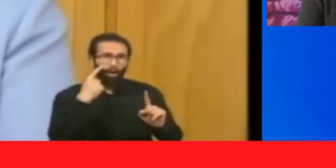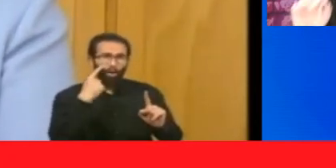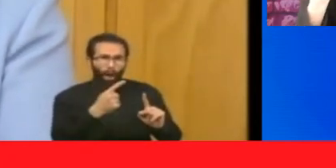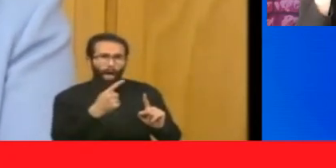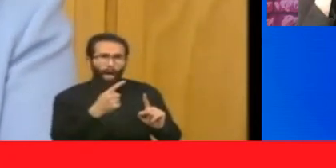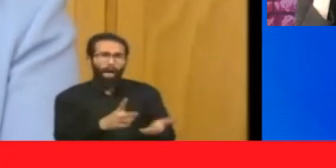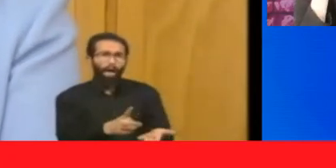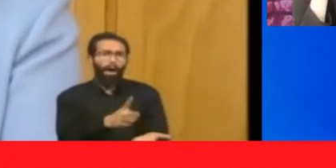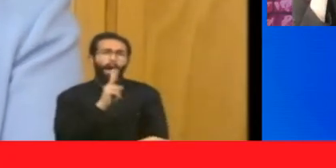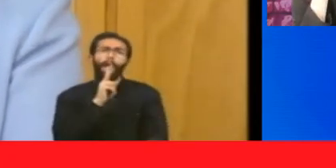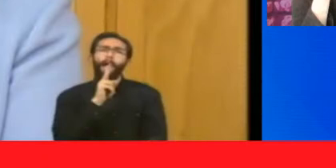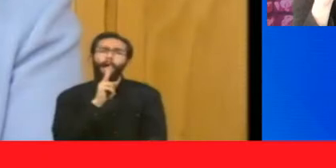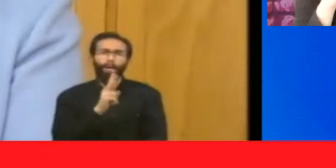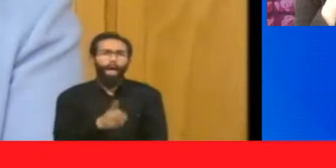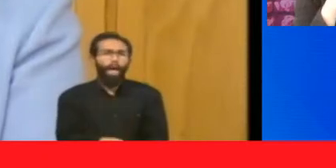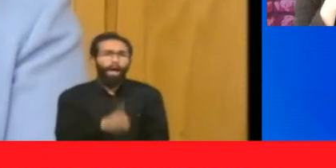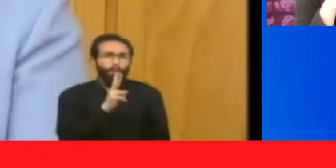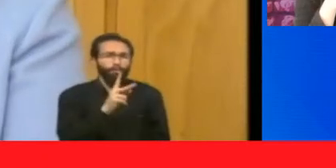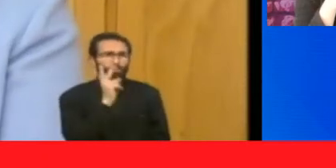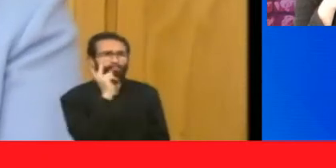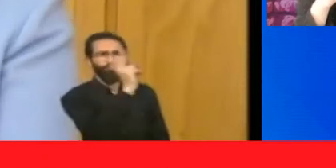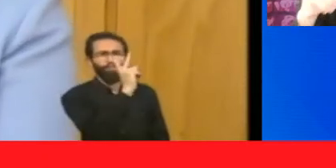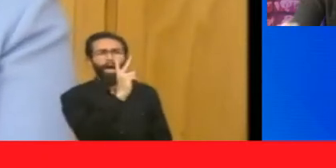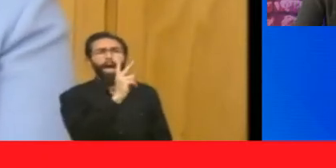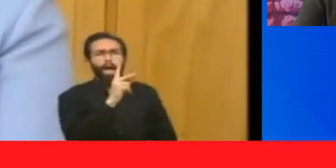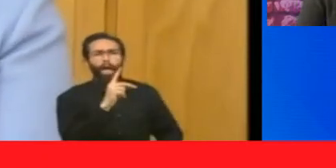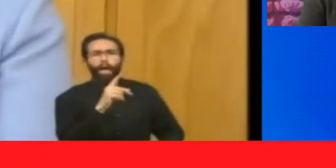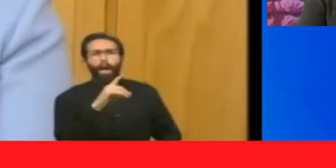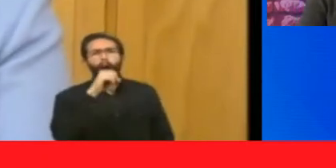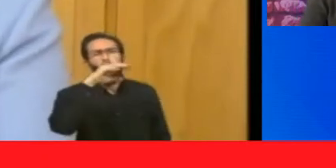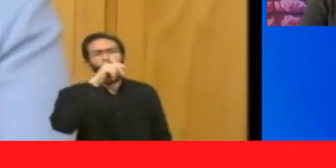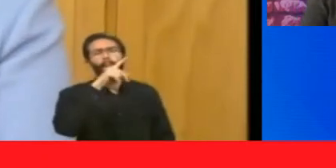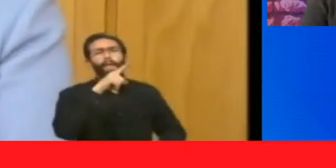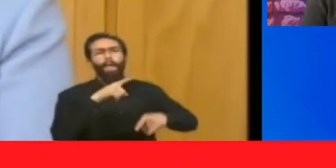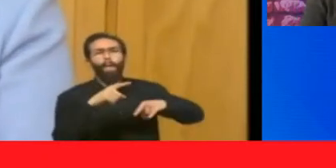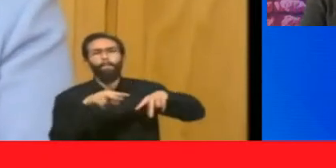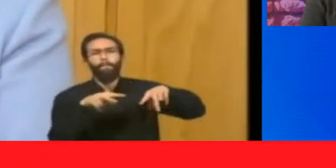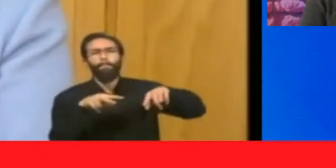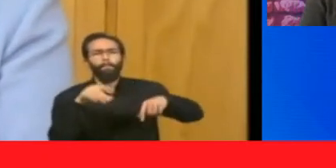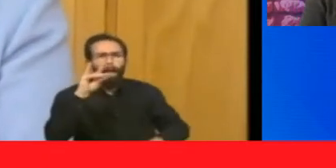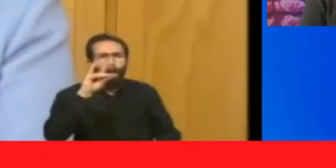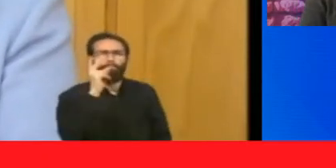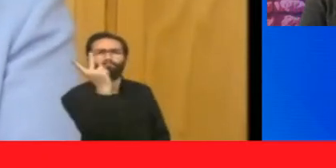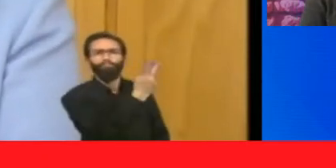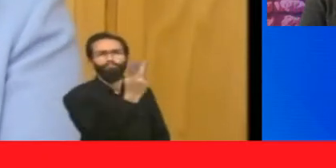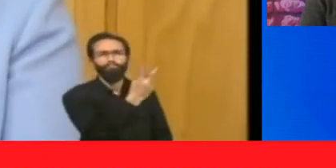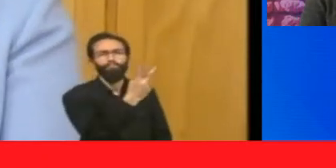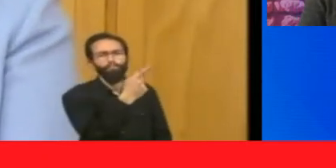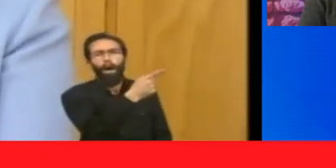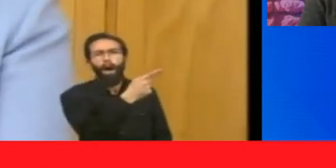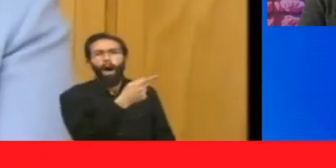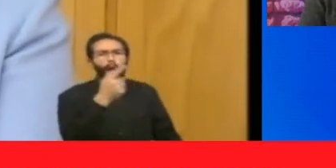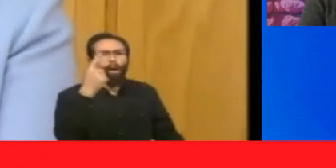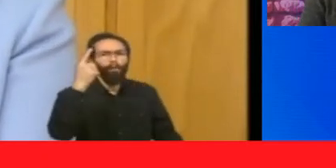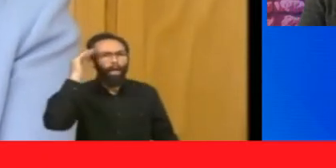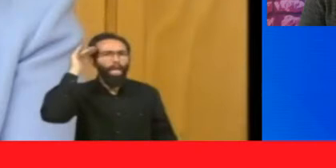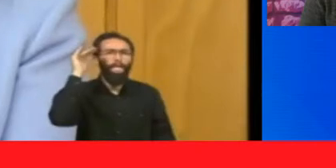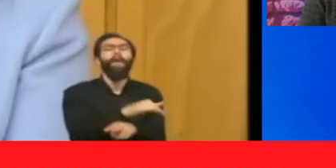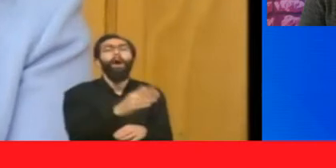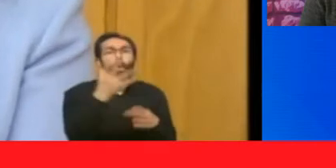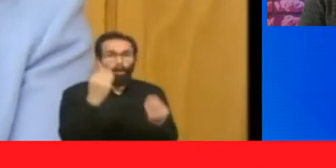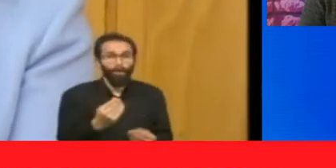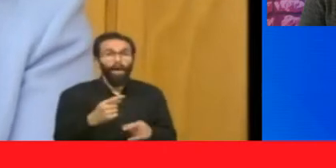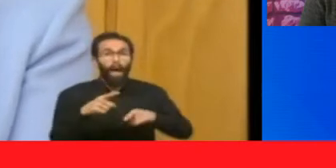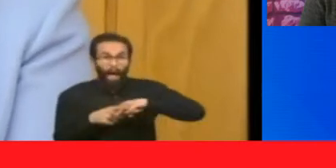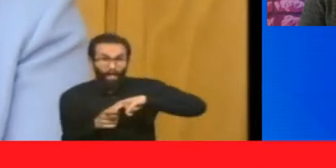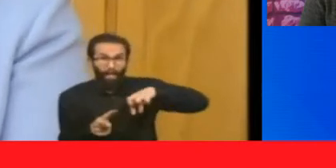sizin iktidarınız olacaktır. HDP milyonların desteği ve gücüyle dünden daha fazla